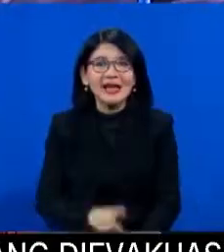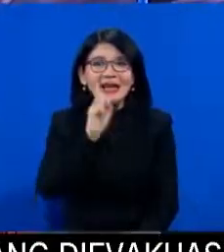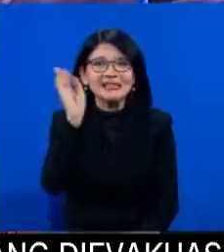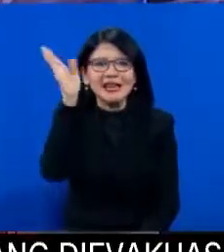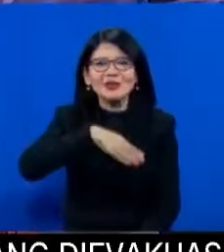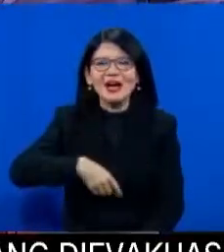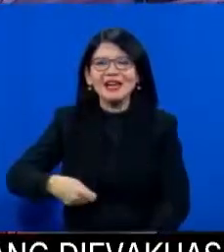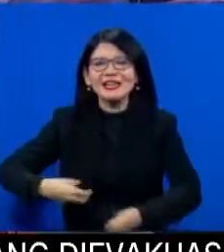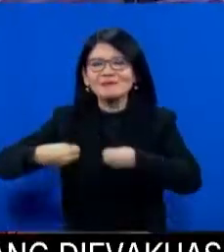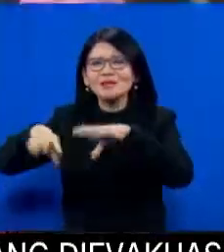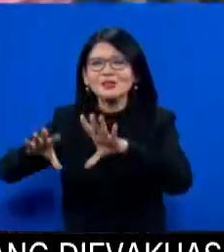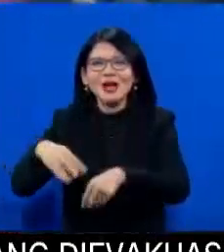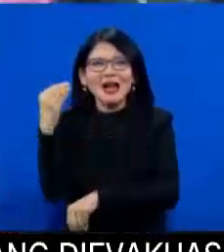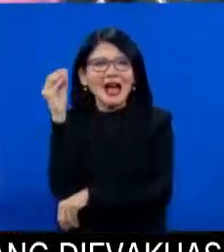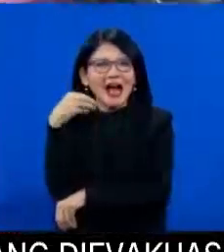24 jam.